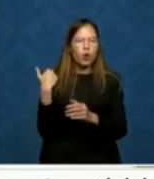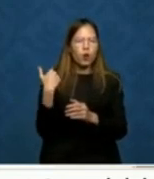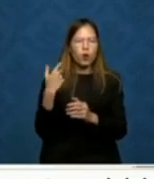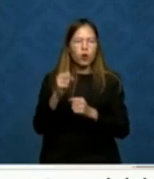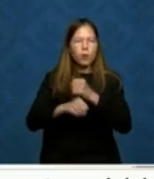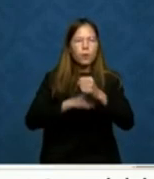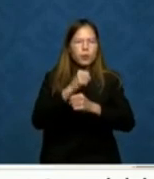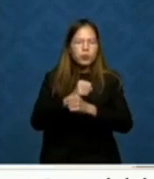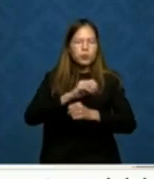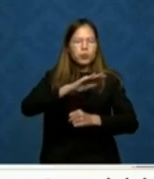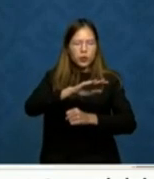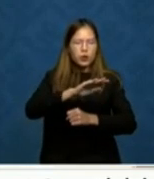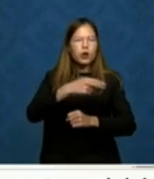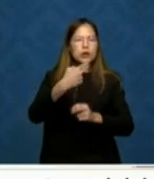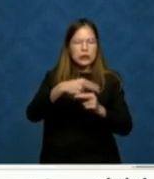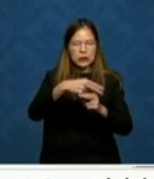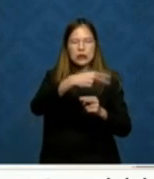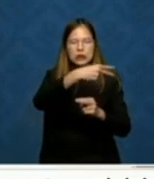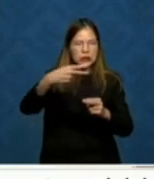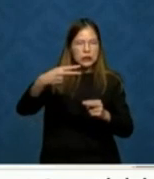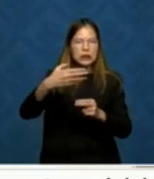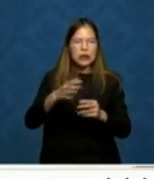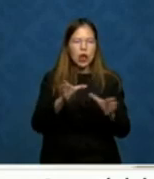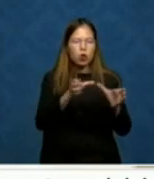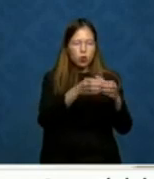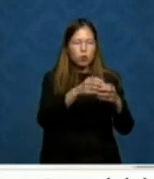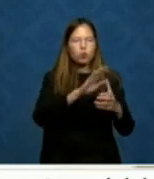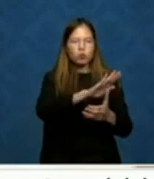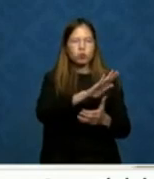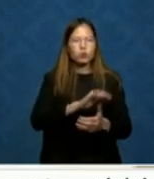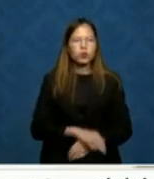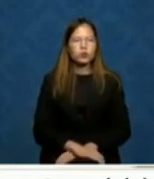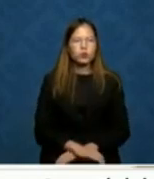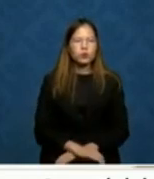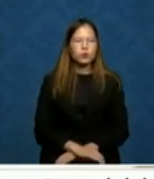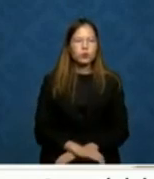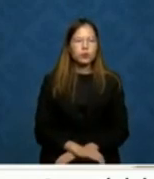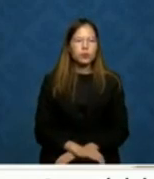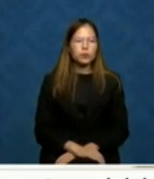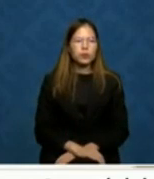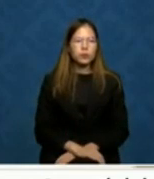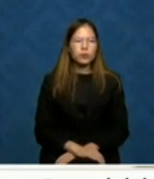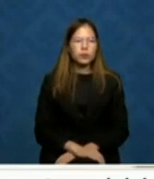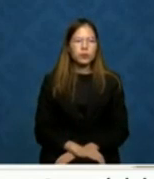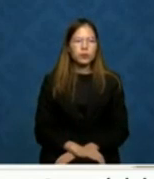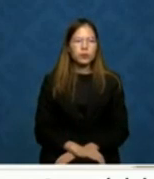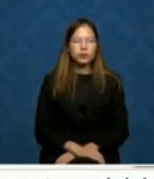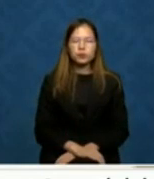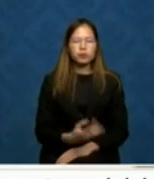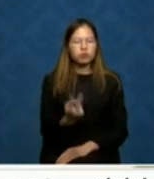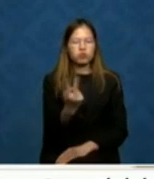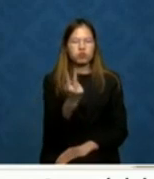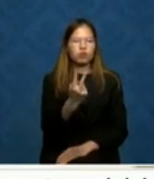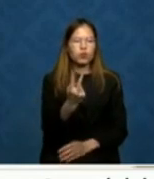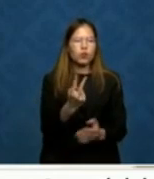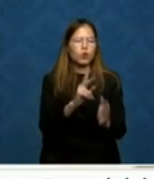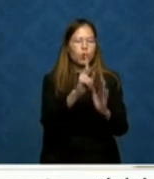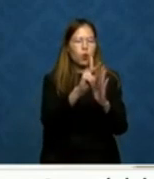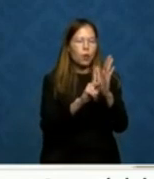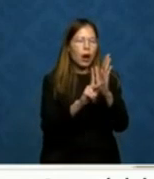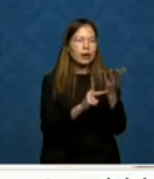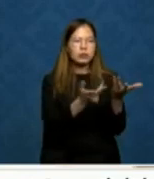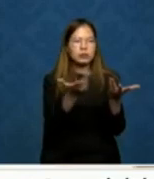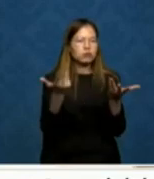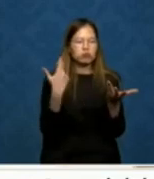พ.ศ.ของท่านพระคมลหนุนอนันต์และคณะครับท่านประธานครับร่างนี้หรือทั้งสองร่างนี้อาจจะไม่ใช่เป็น